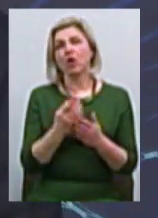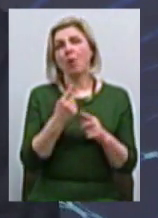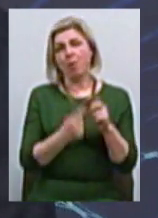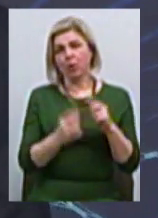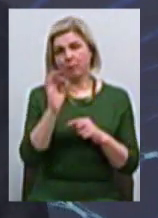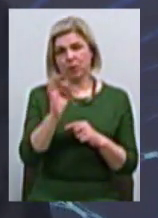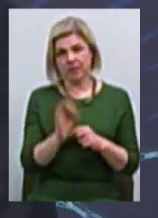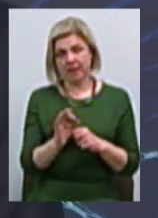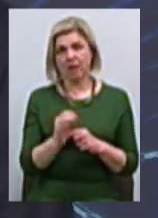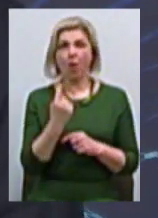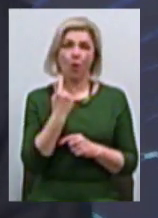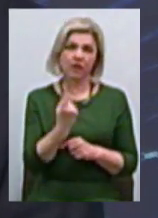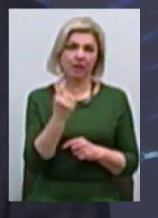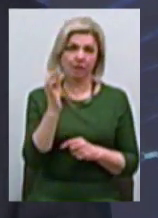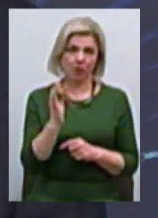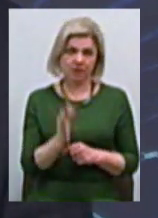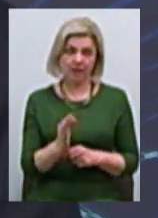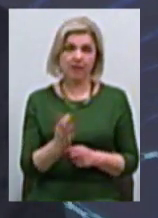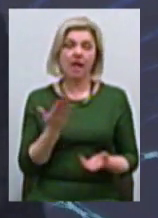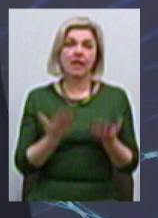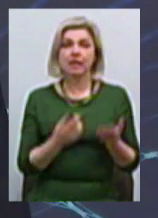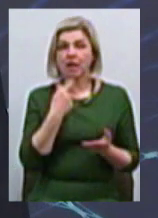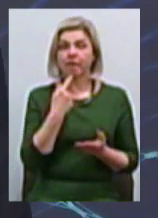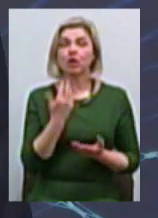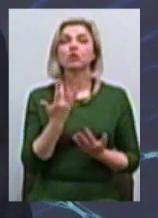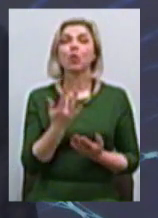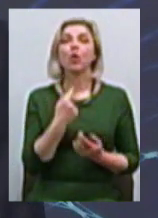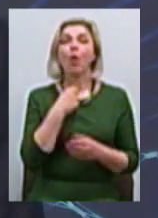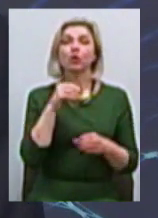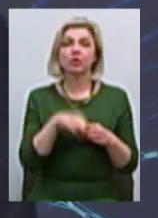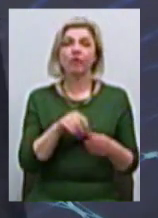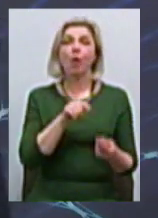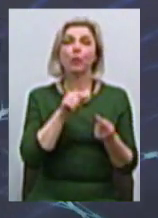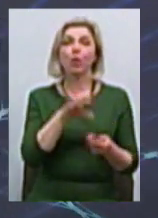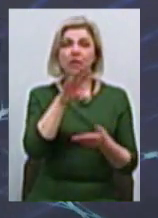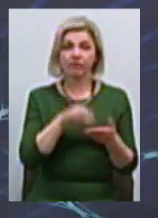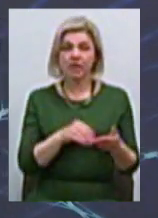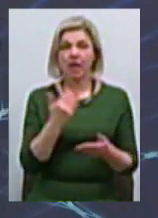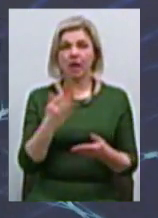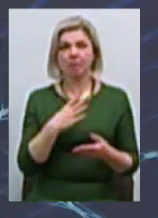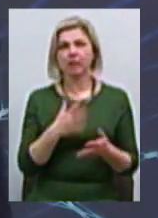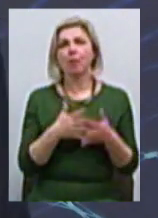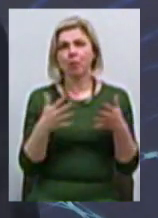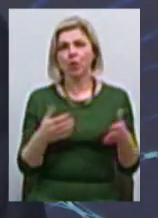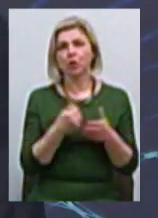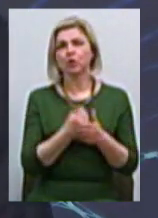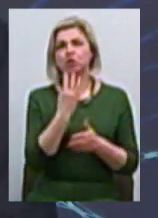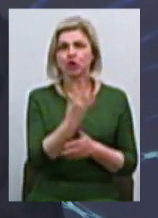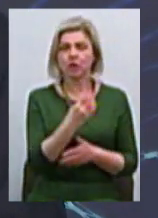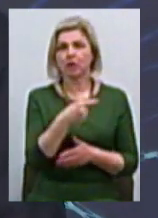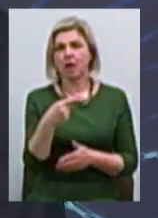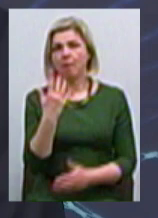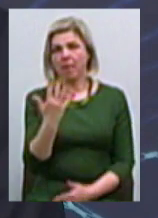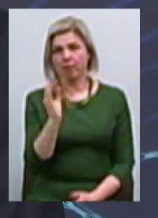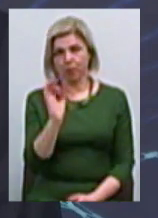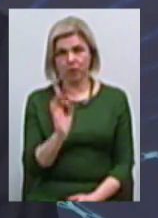1%. Если же мы говорим про то, сколько голосовало против всех, то их было достаточно больше, там до 4-5%.